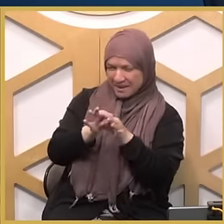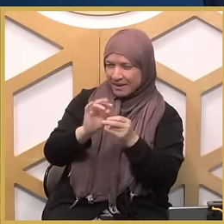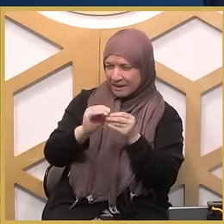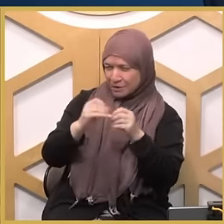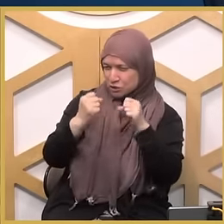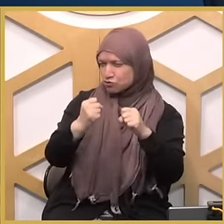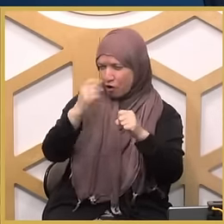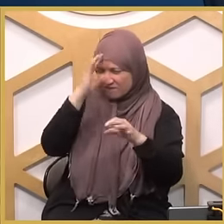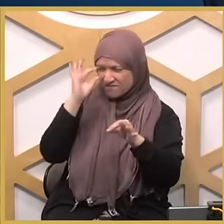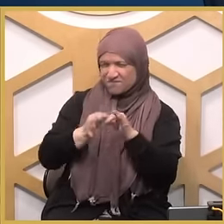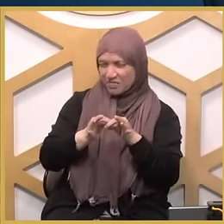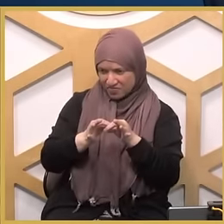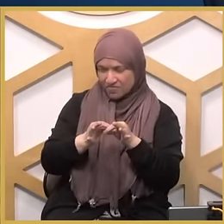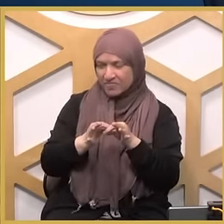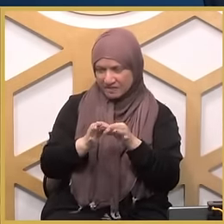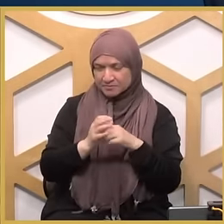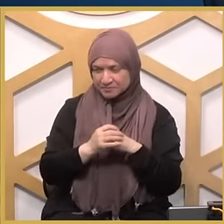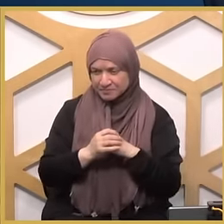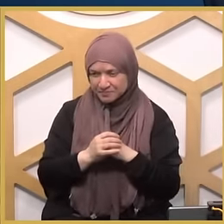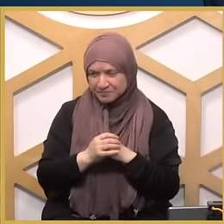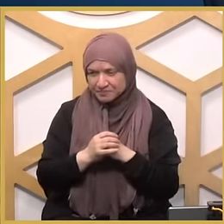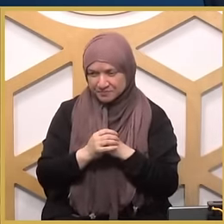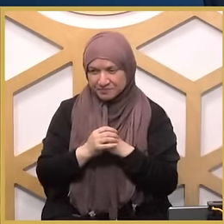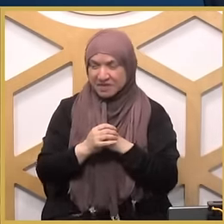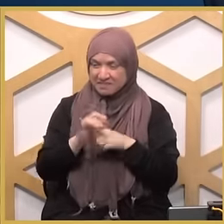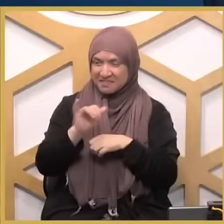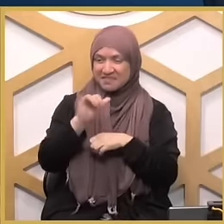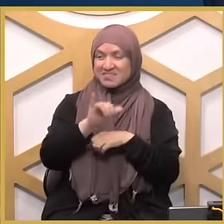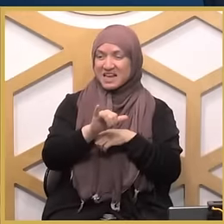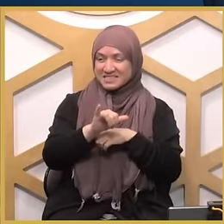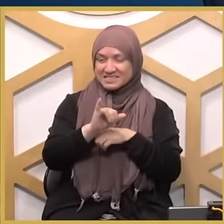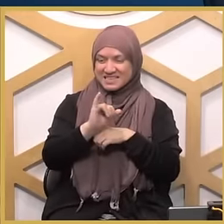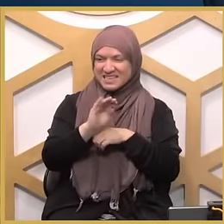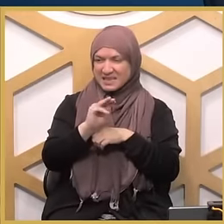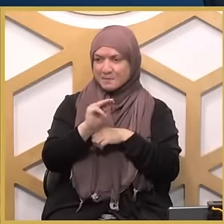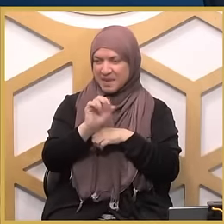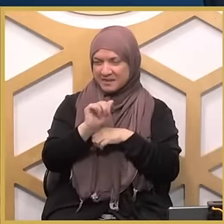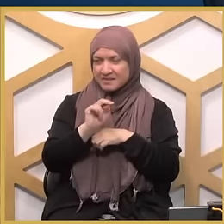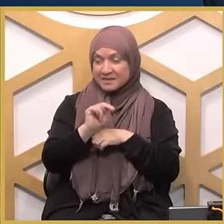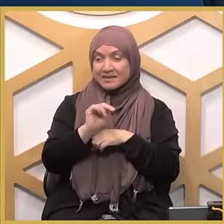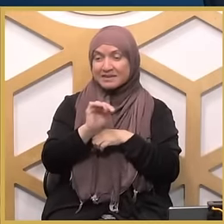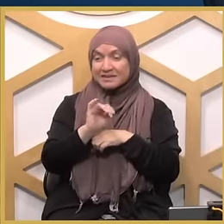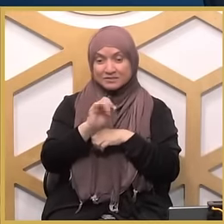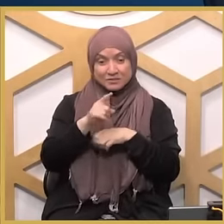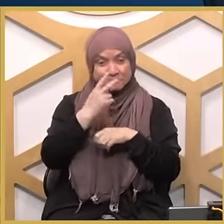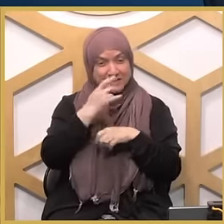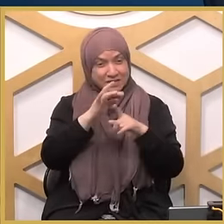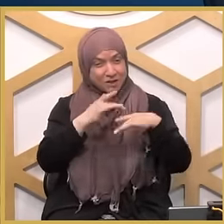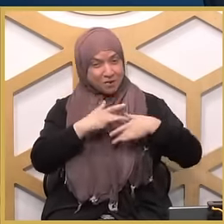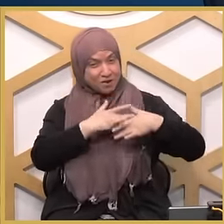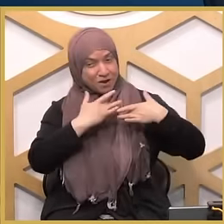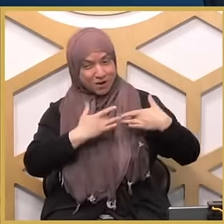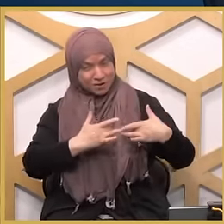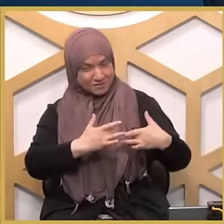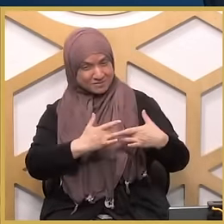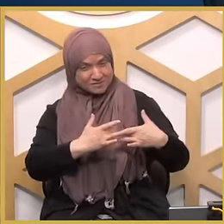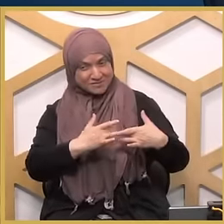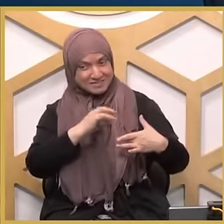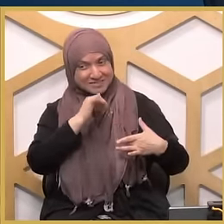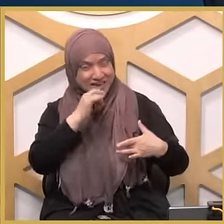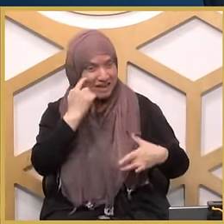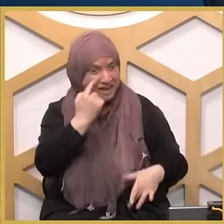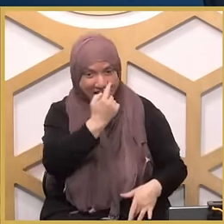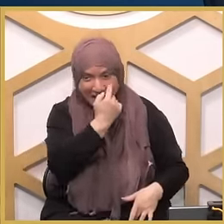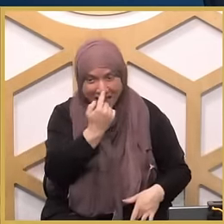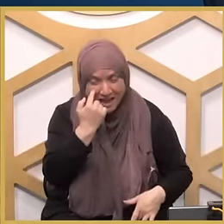Him. That's the certainty of sight. He's talking about the sight of the heart, not the sight of the mind, not the sight of the eyes, obviously. قَالْ فَإِنْ